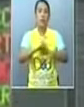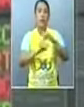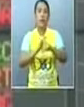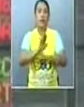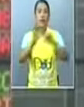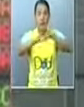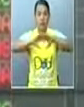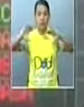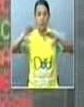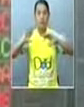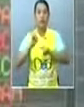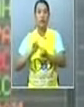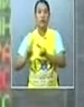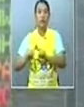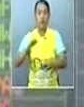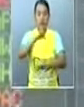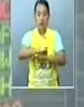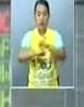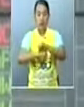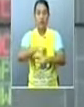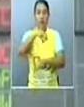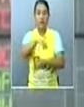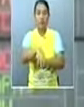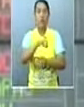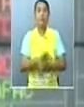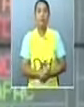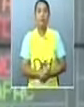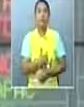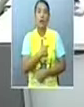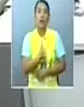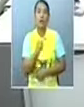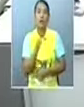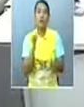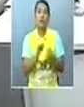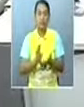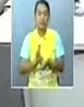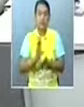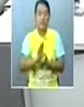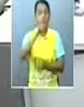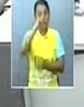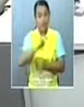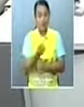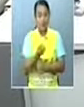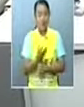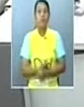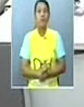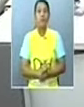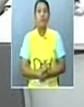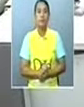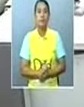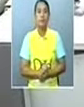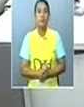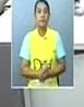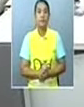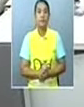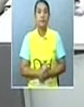งก็จะส่งผลทำให้มีความมั่นใจในเรื่องของการลงทุนในประเทศไทยมากยิ่งขึ้นและในขณะเดียวกันค่ะก็จะ